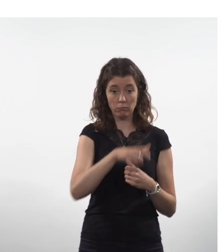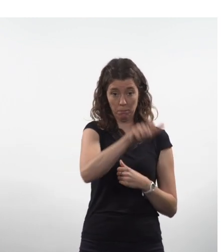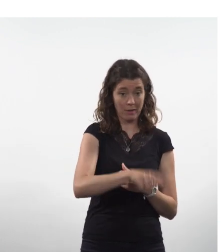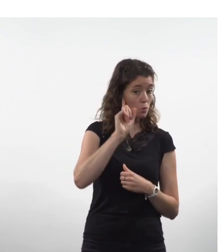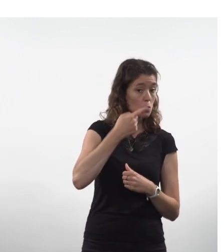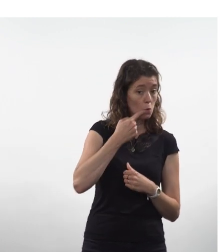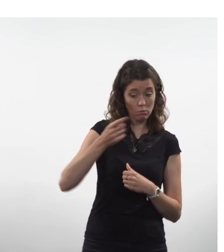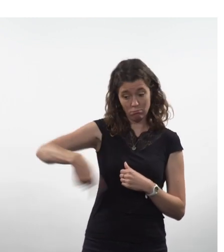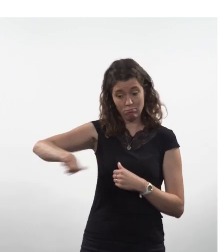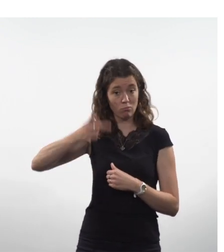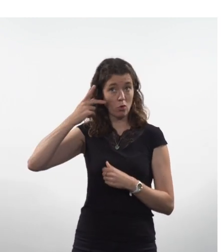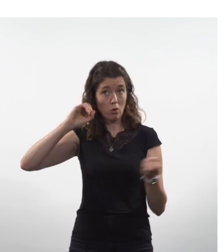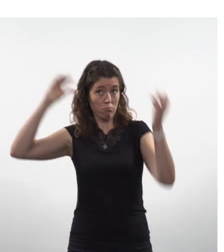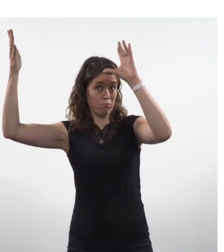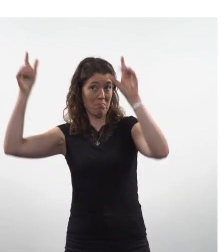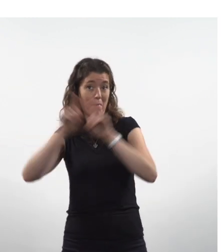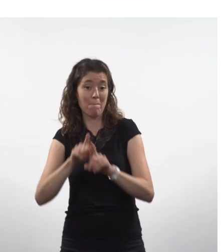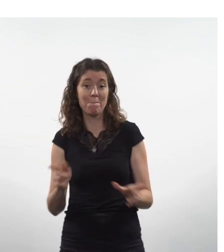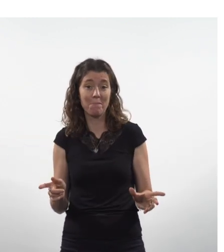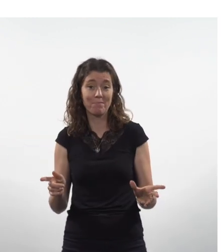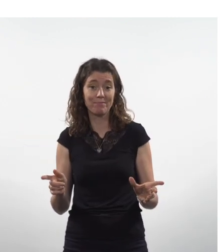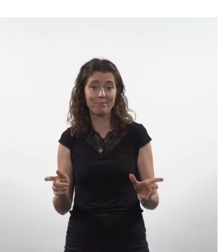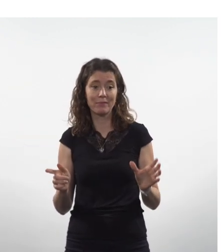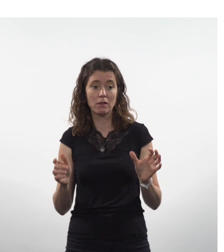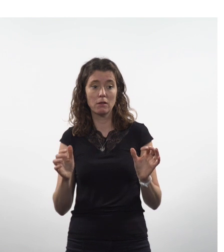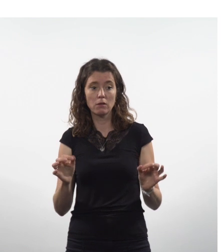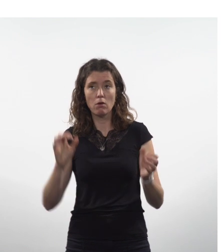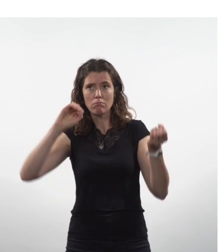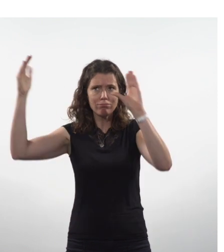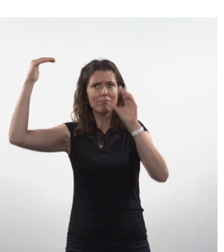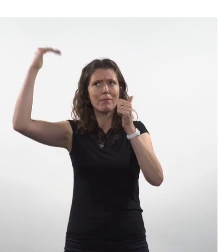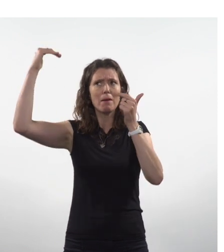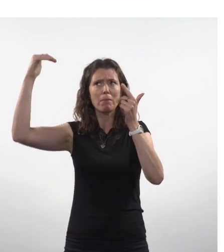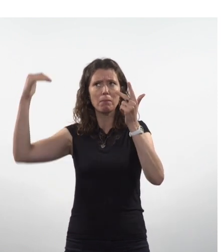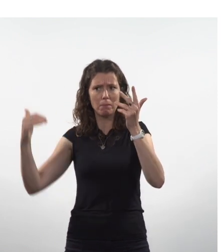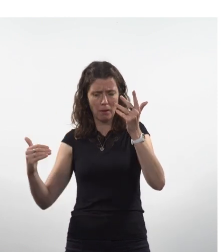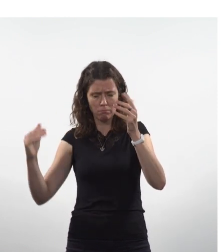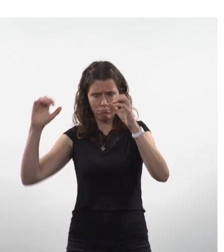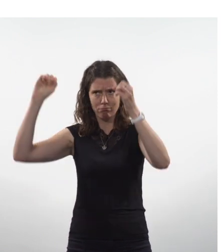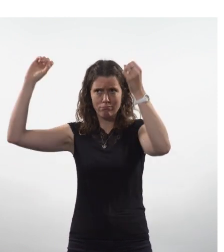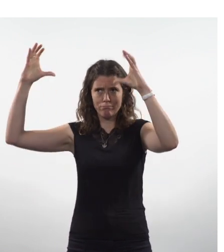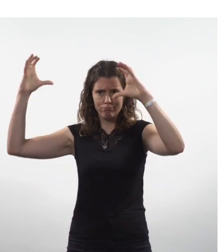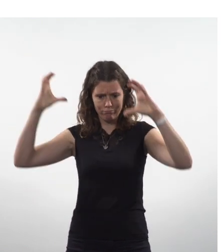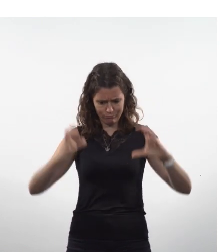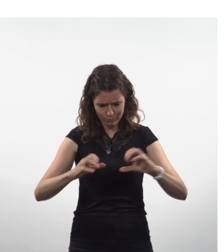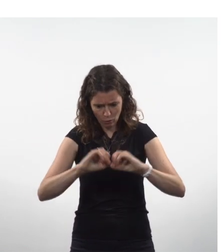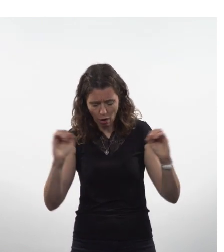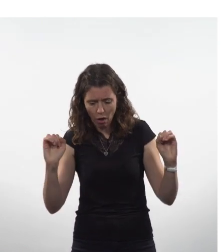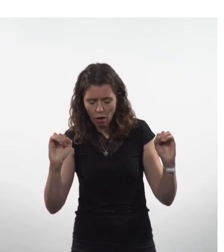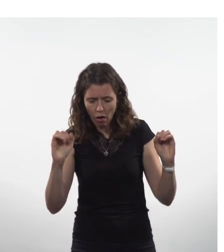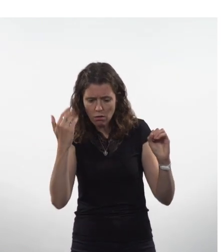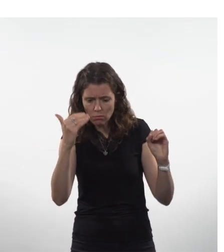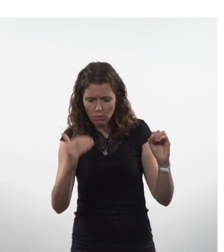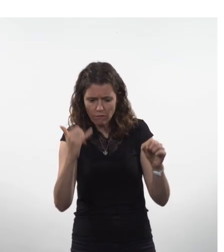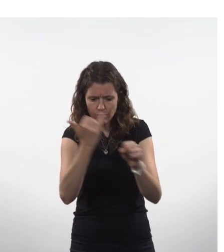type de représentation, comme on a pour n'importe qui, et que prises une à une, toutes les représentations qu'on a pour des sourds